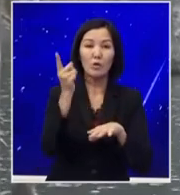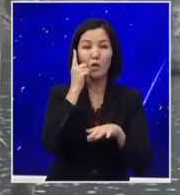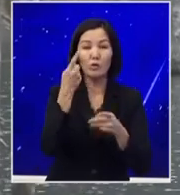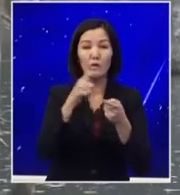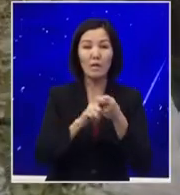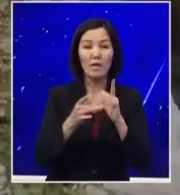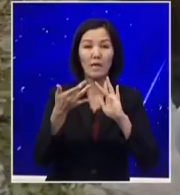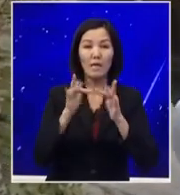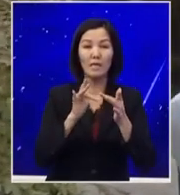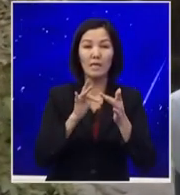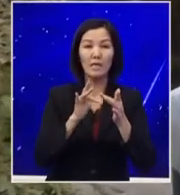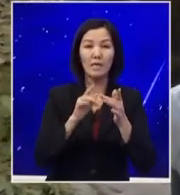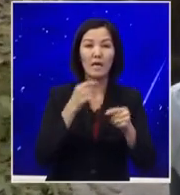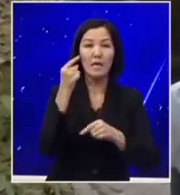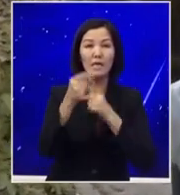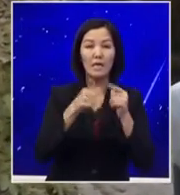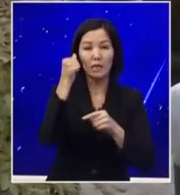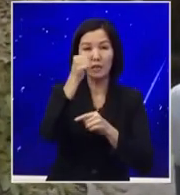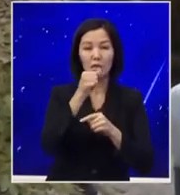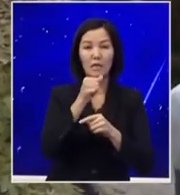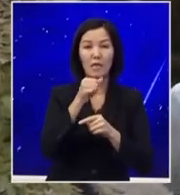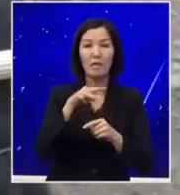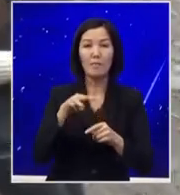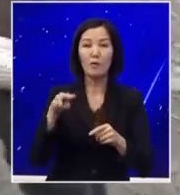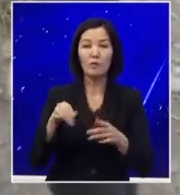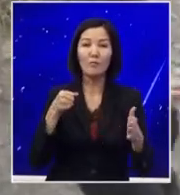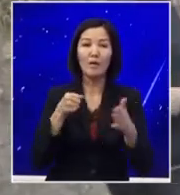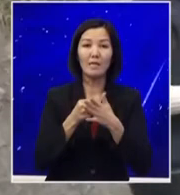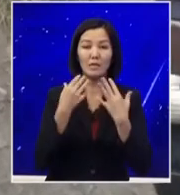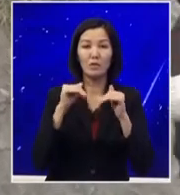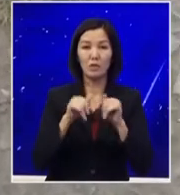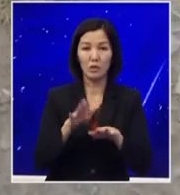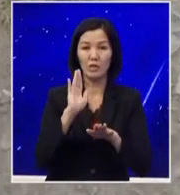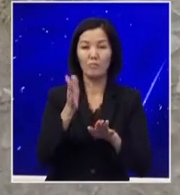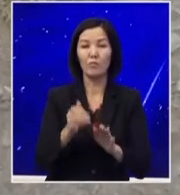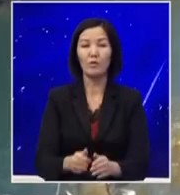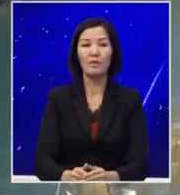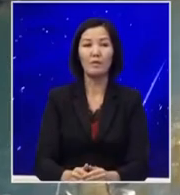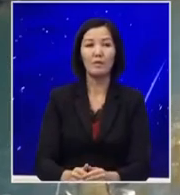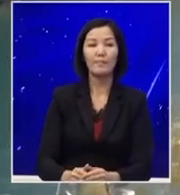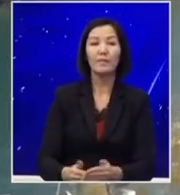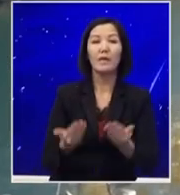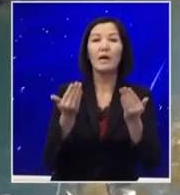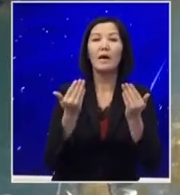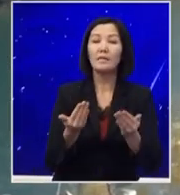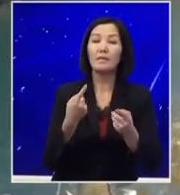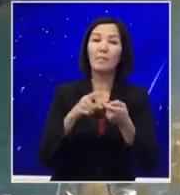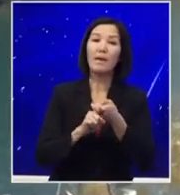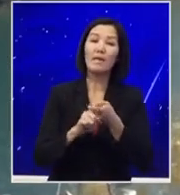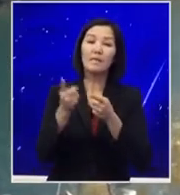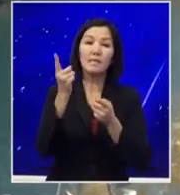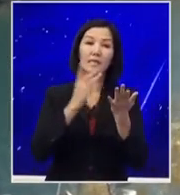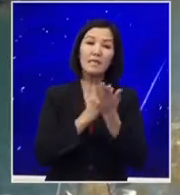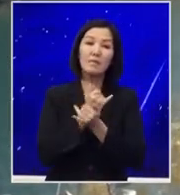мен интернет желісі де келесі жылы маусымға дейін оңды шешім табады дейді парк жауаптылары. Біз қазір байланыс қызмет